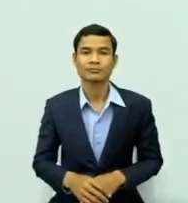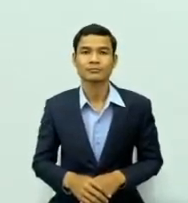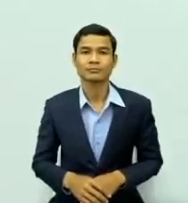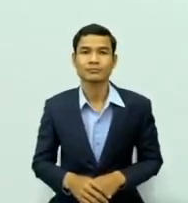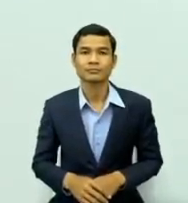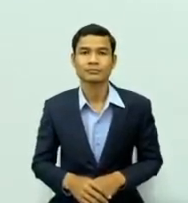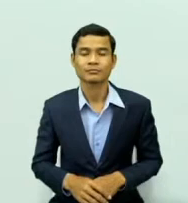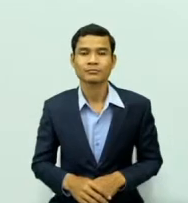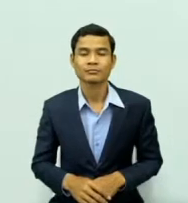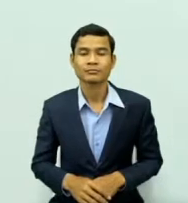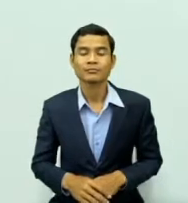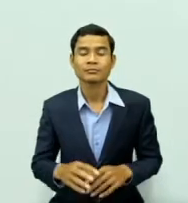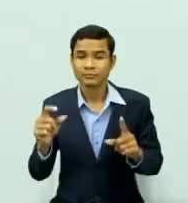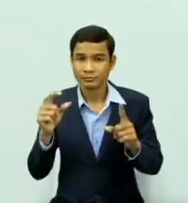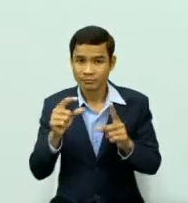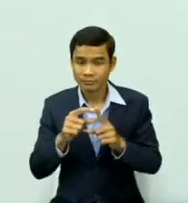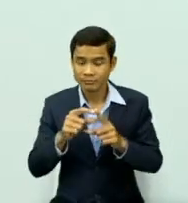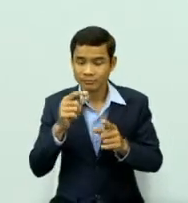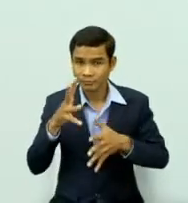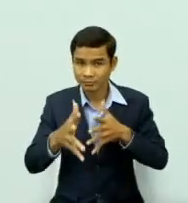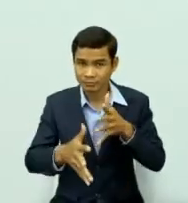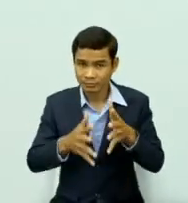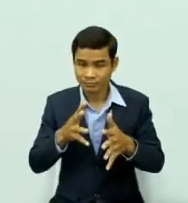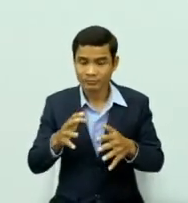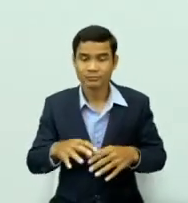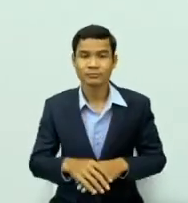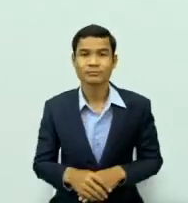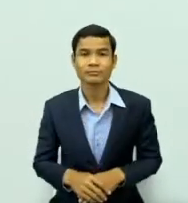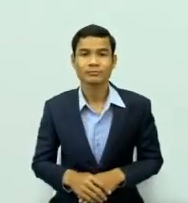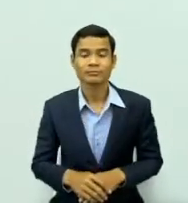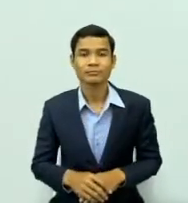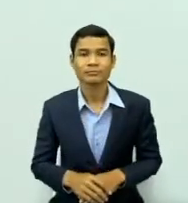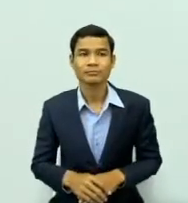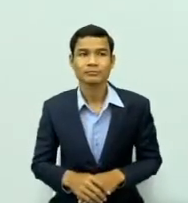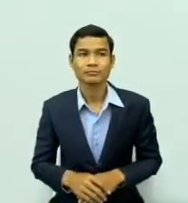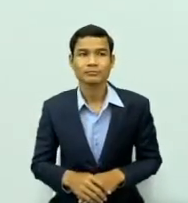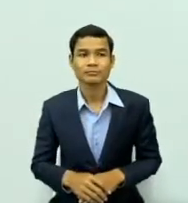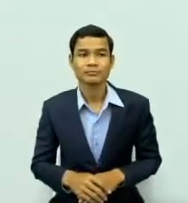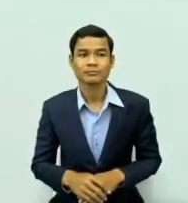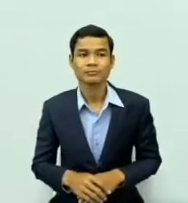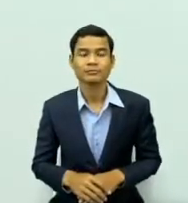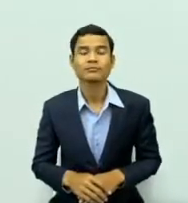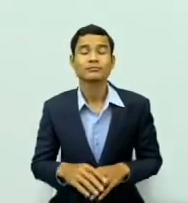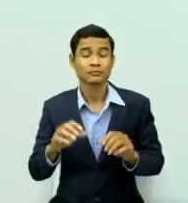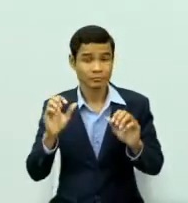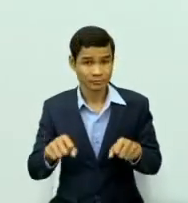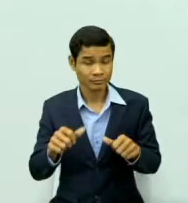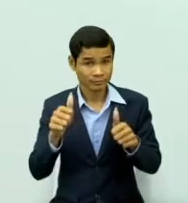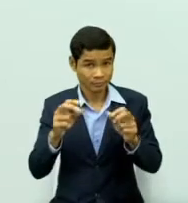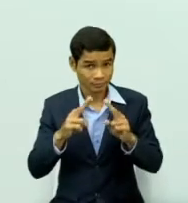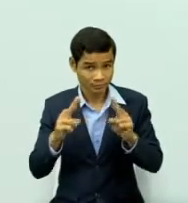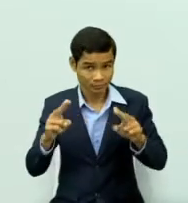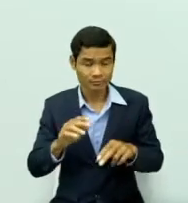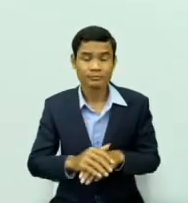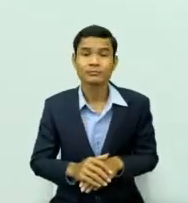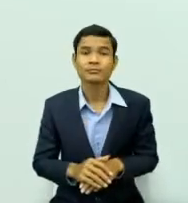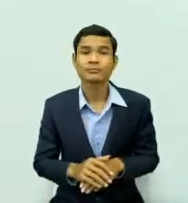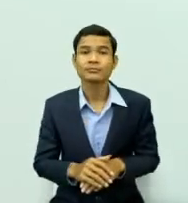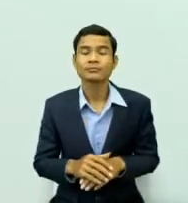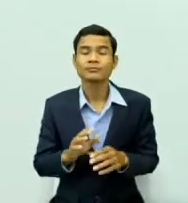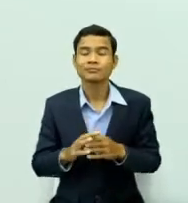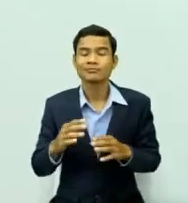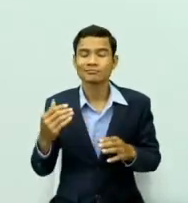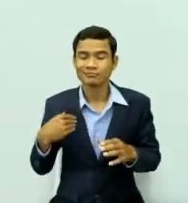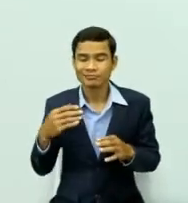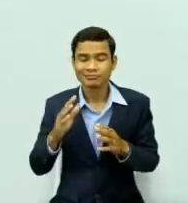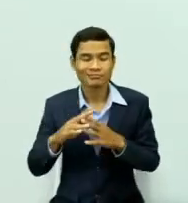Chà, tiện nế dựng an thá. Chà, lỡ nó con cực bị rơ vầy